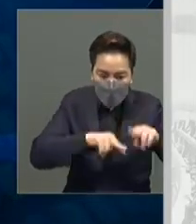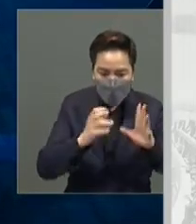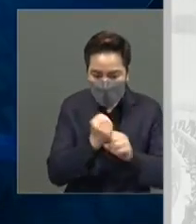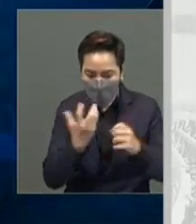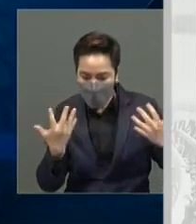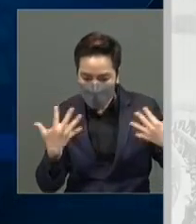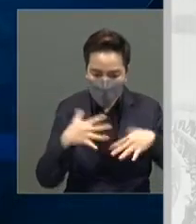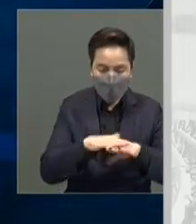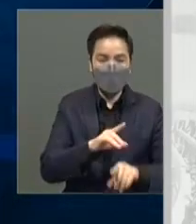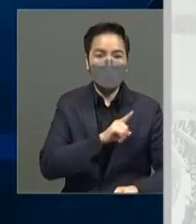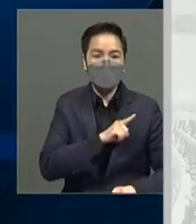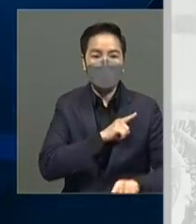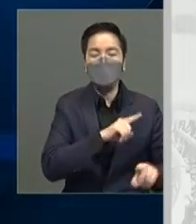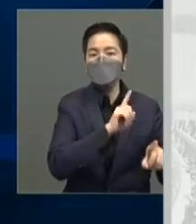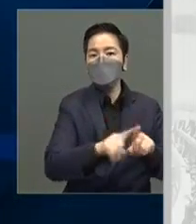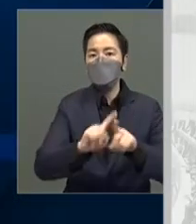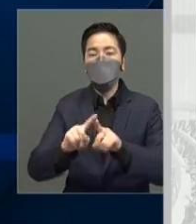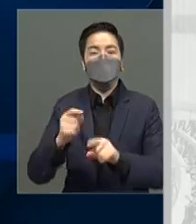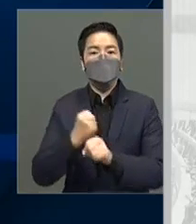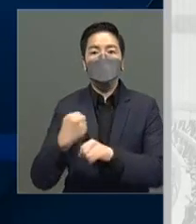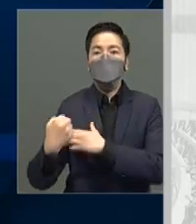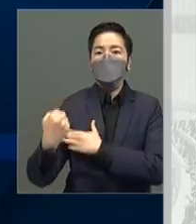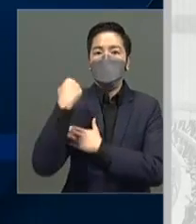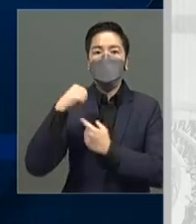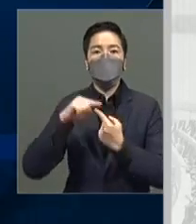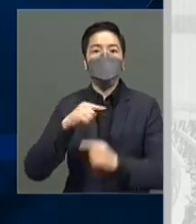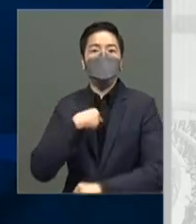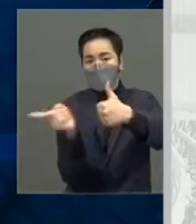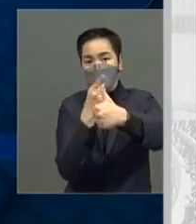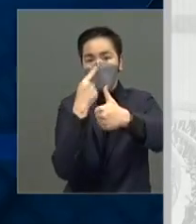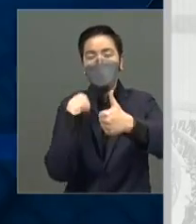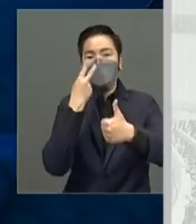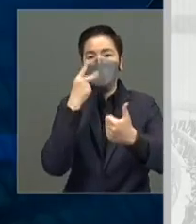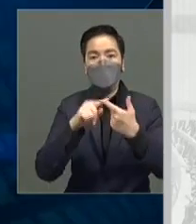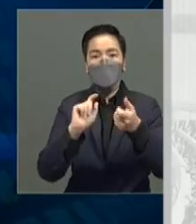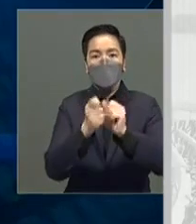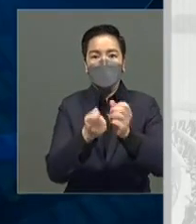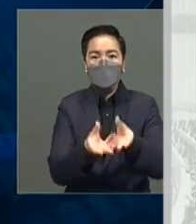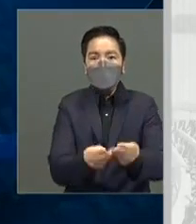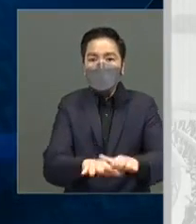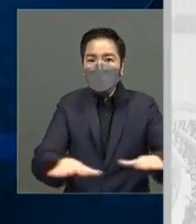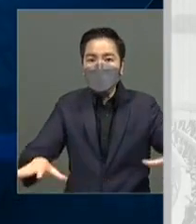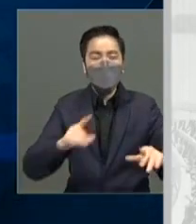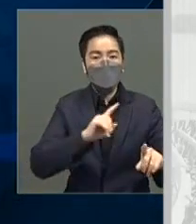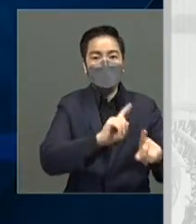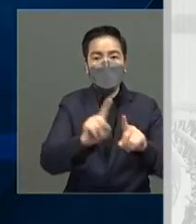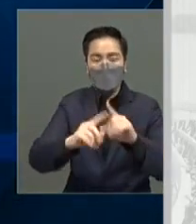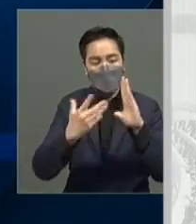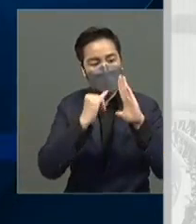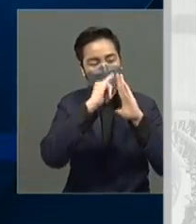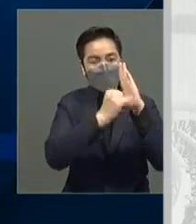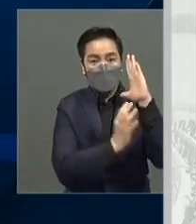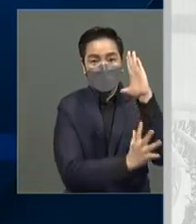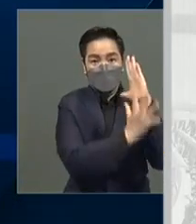แน่นอนว่าอีกด้านหนึ่งที่คนรอติดตามอยู่ก็คือการช่วยเหลือเยียวยานะครับรวมไปถึงมาตรการด้านสาธารณสุขที่จะเพิ่ม